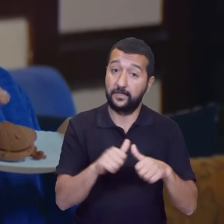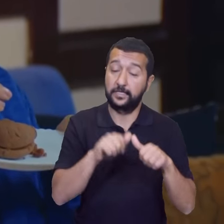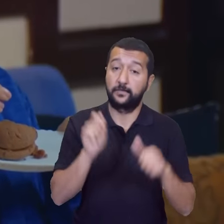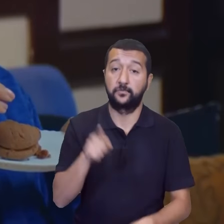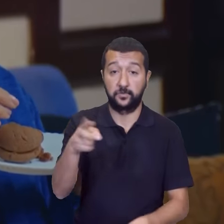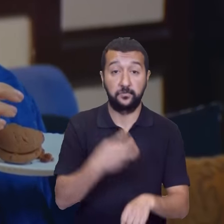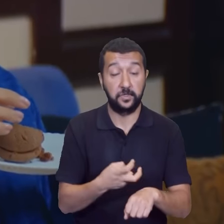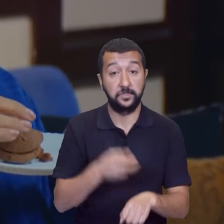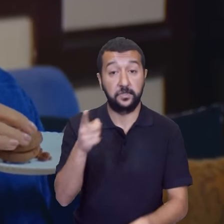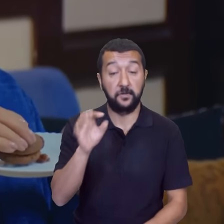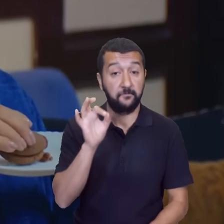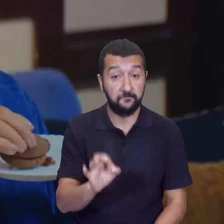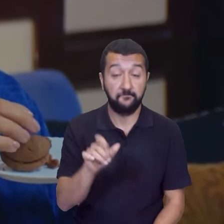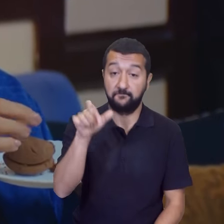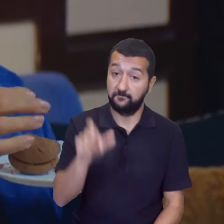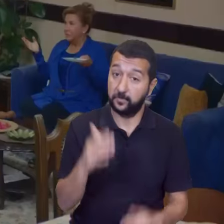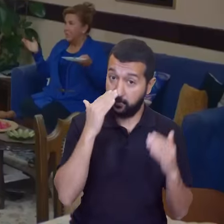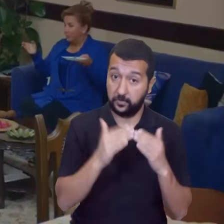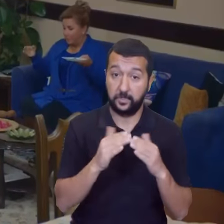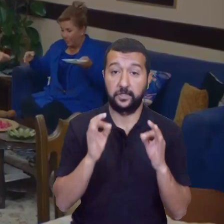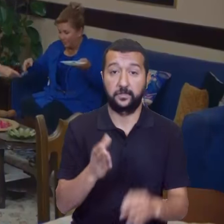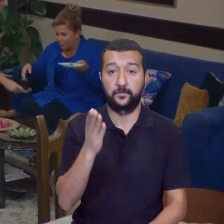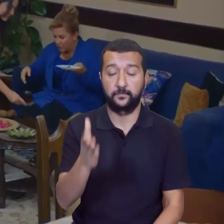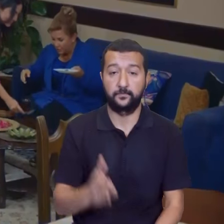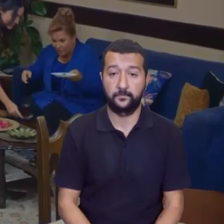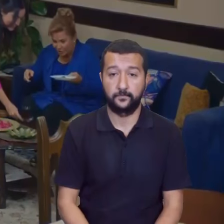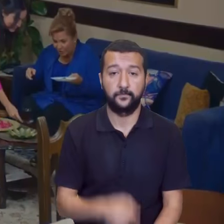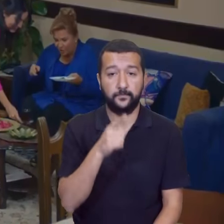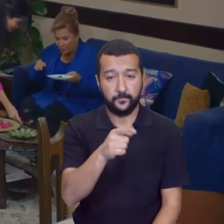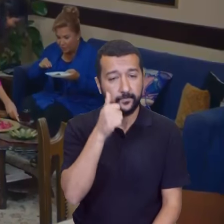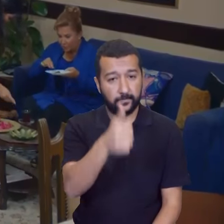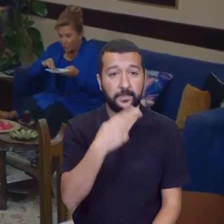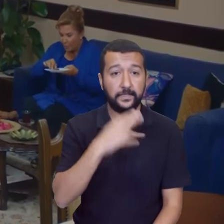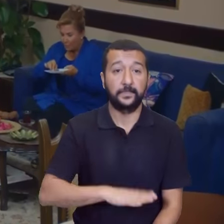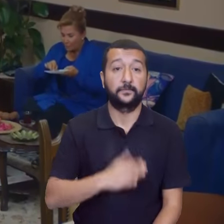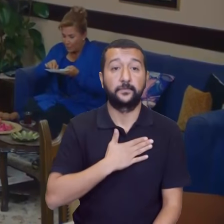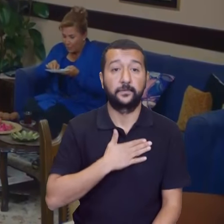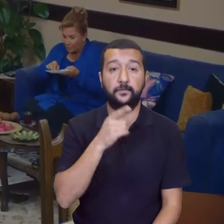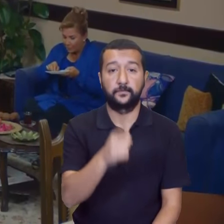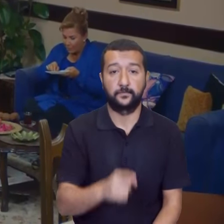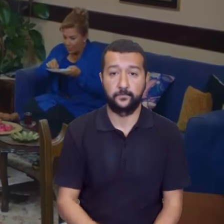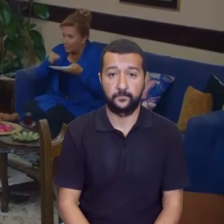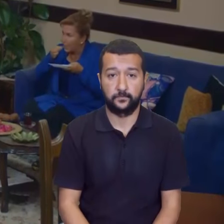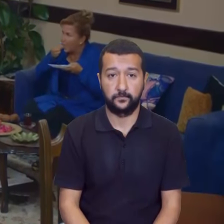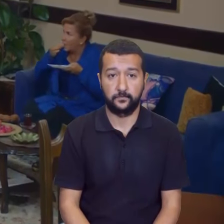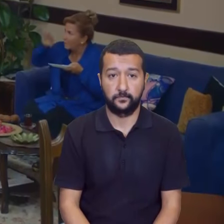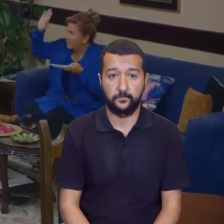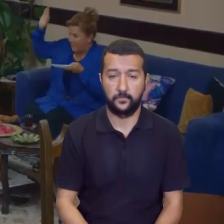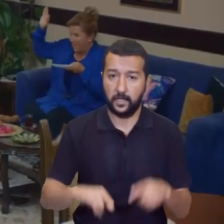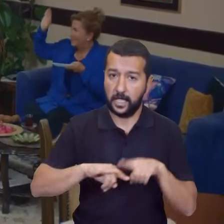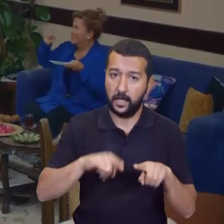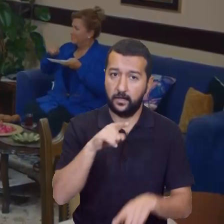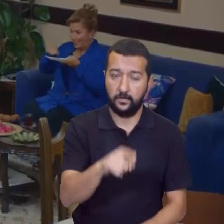kızı. Maşallah endamı da yerinde. Yaşa kızım, sağ ol. Tarık geldi.